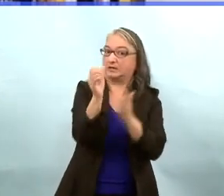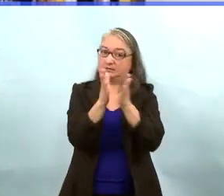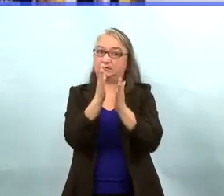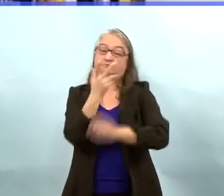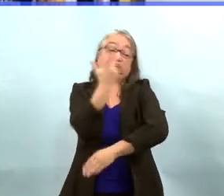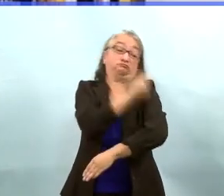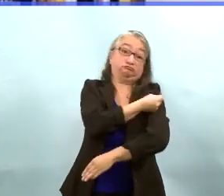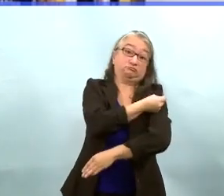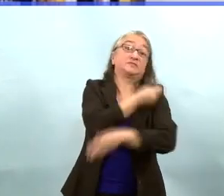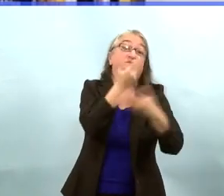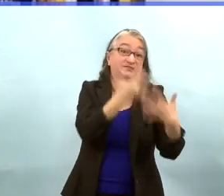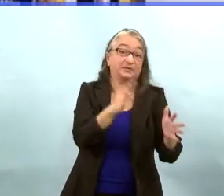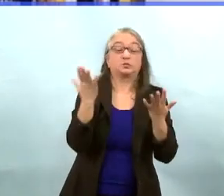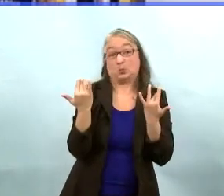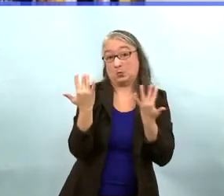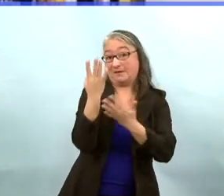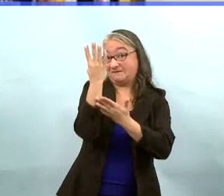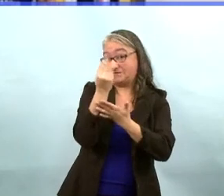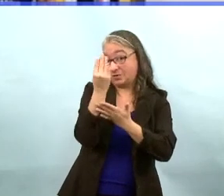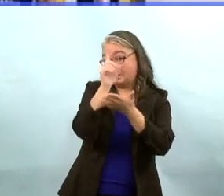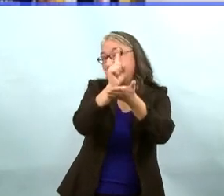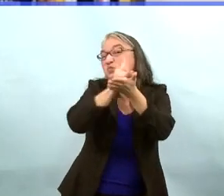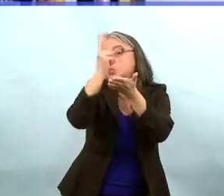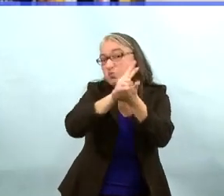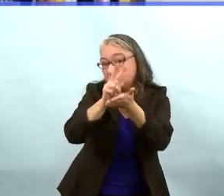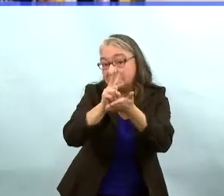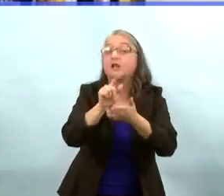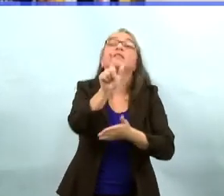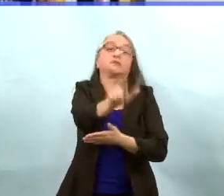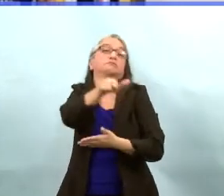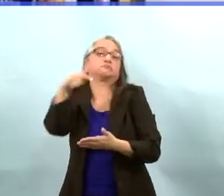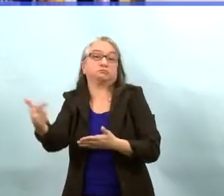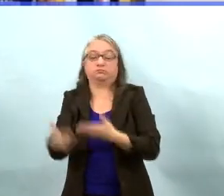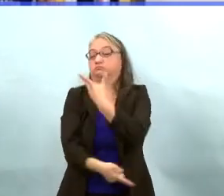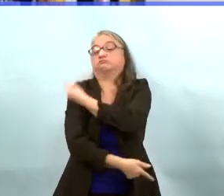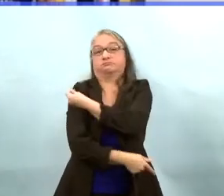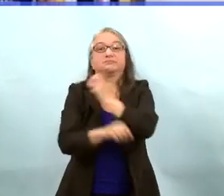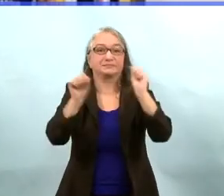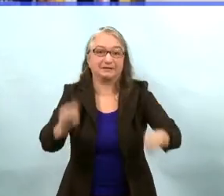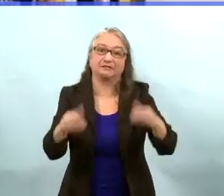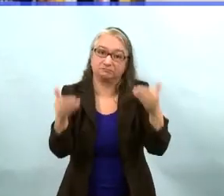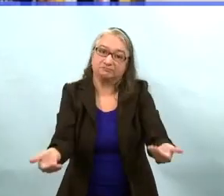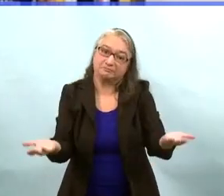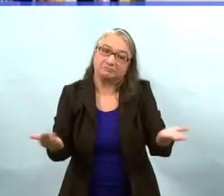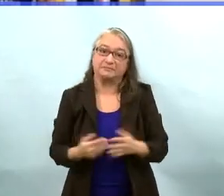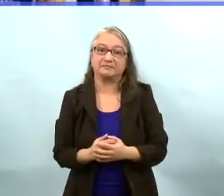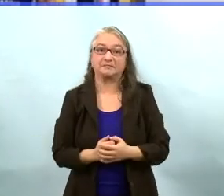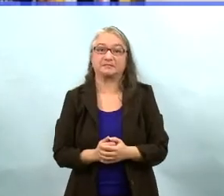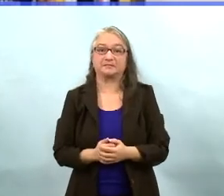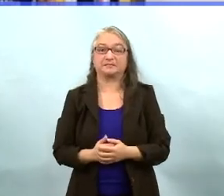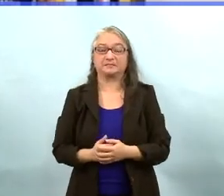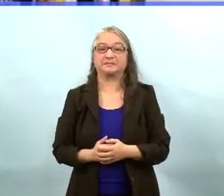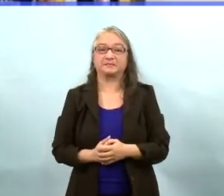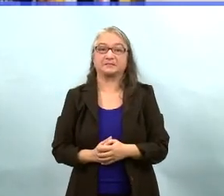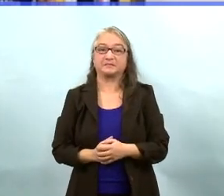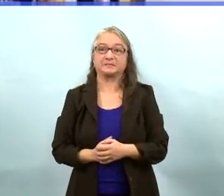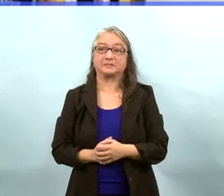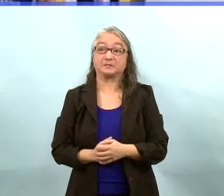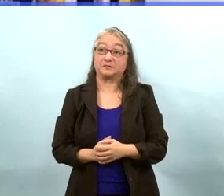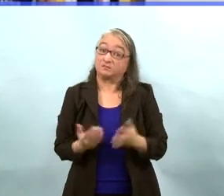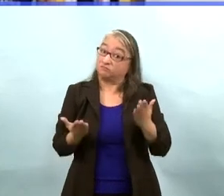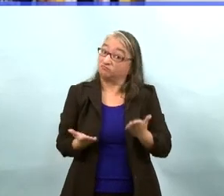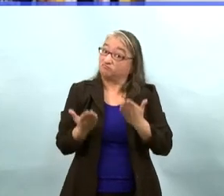ça nous permet de mieux comprendre la situation et d'avoir de meilleures données au cas où il y aurait une réaction adverse. Donc,